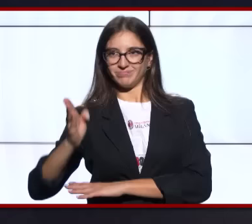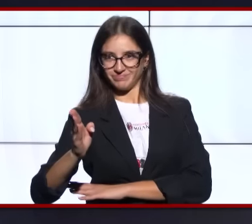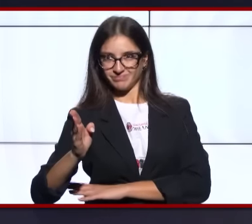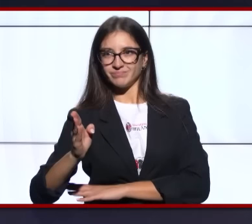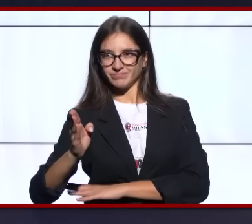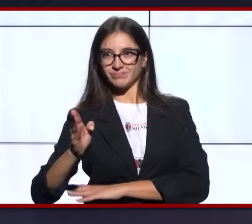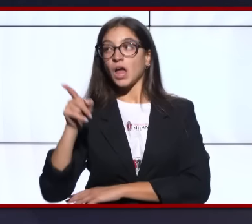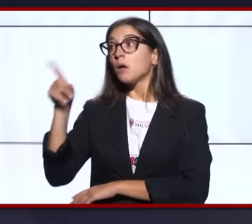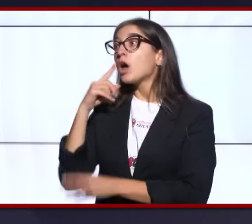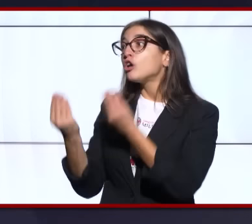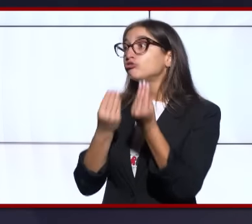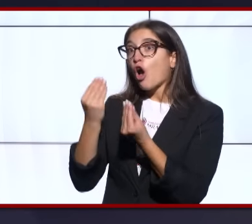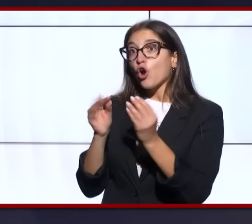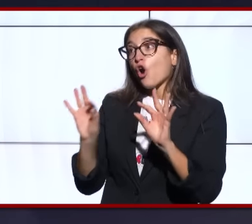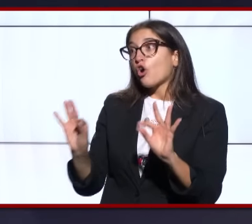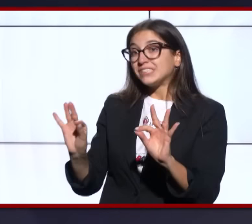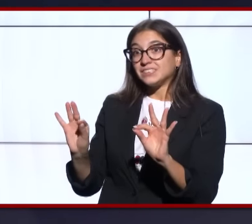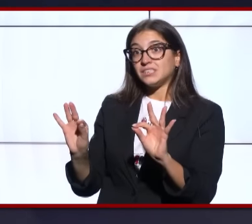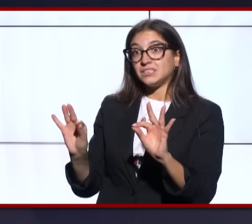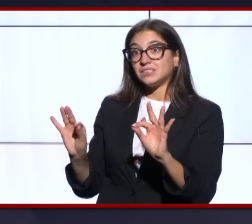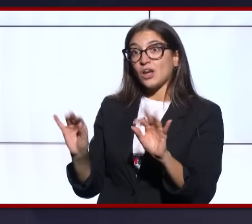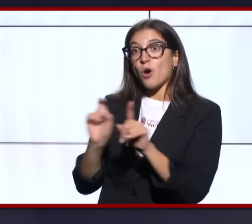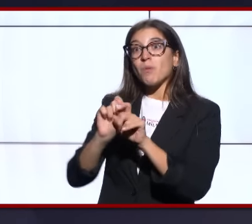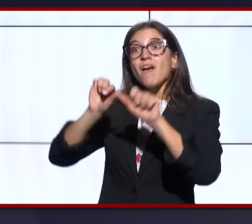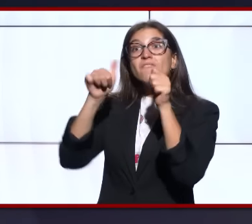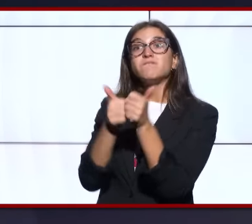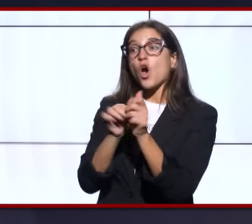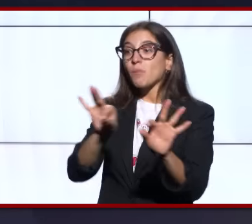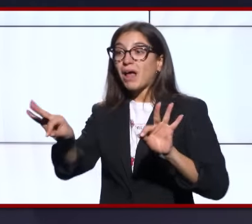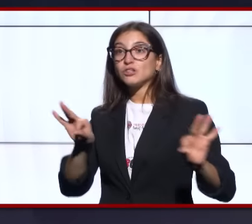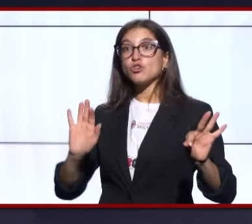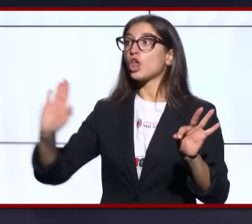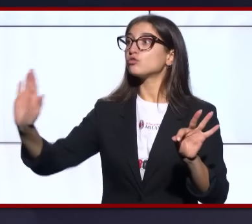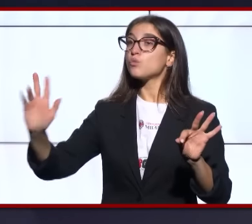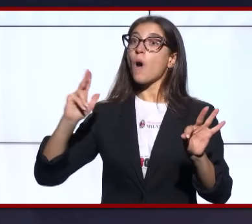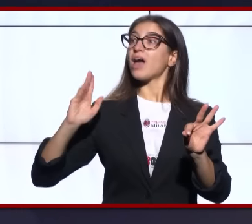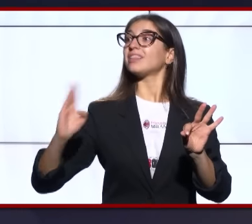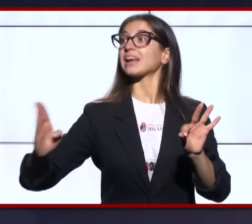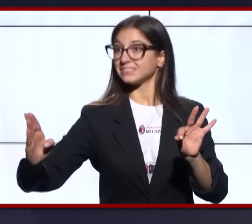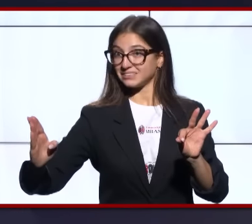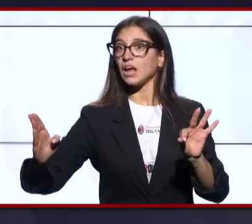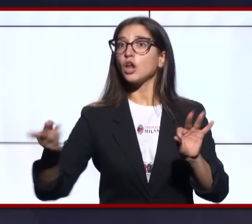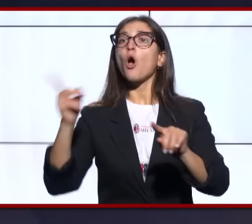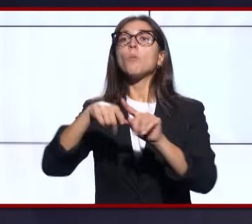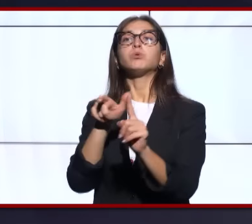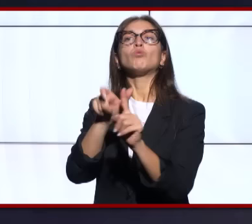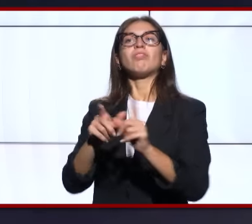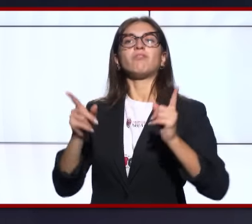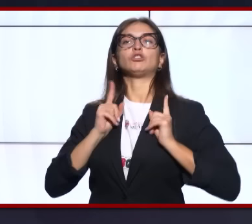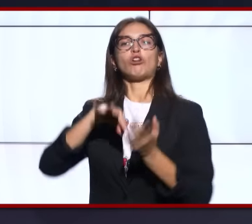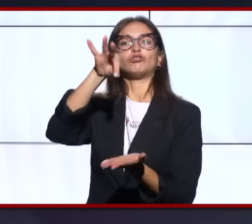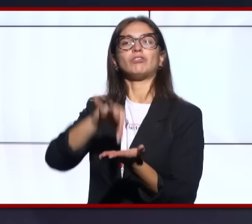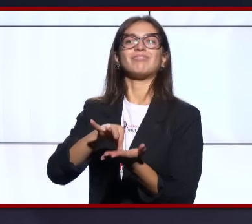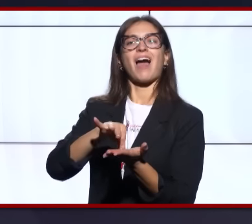e per volte costruo con con il terzo con con un difensore centrale più più alerto